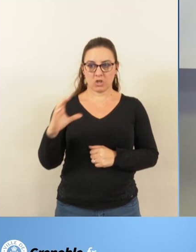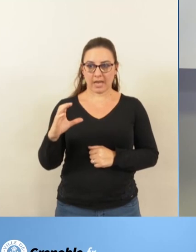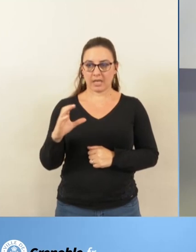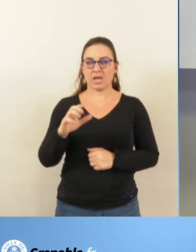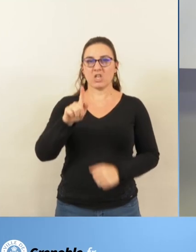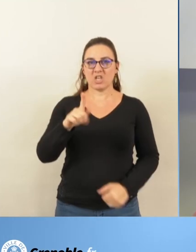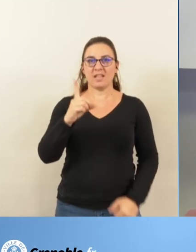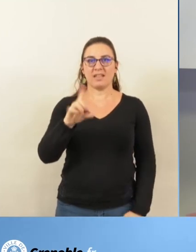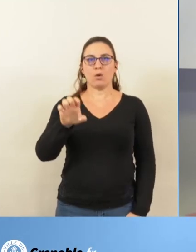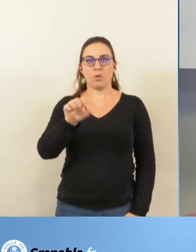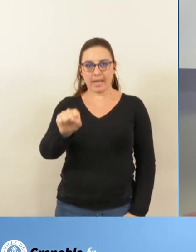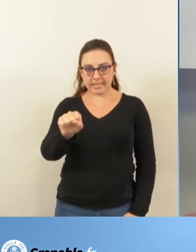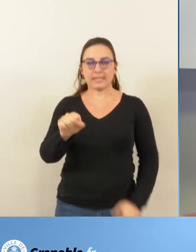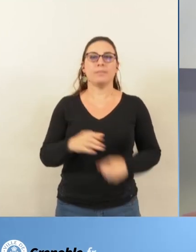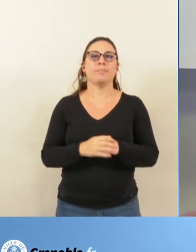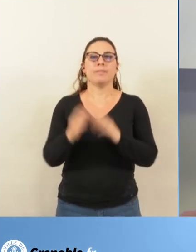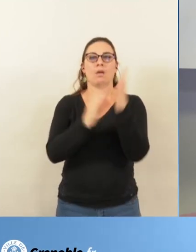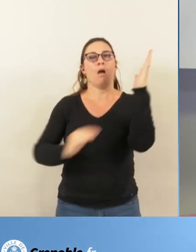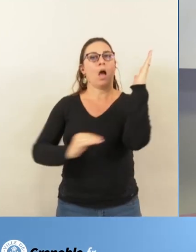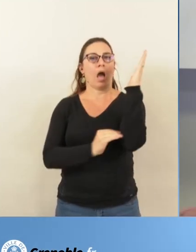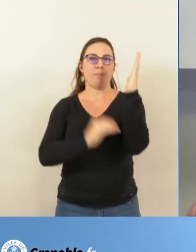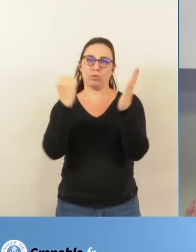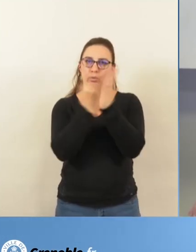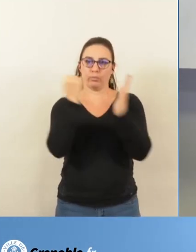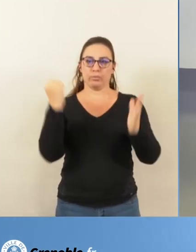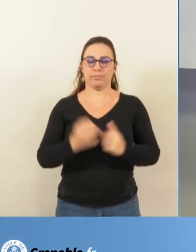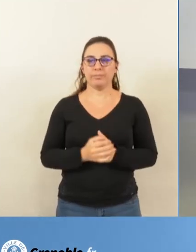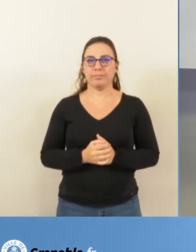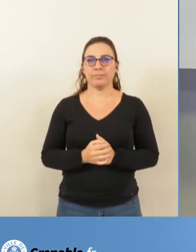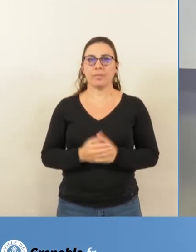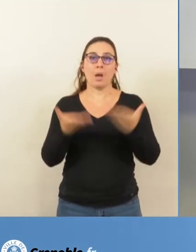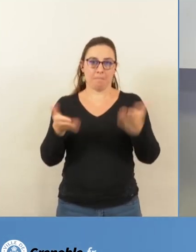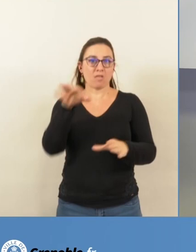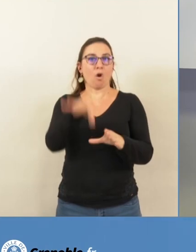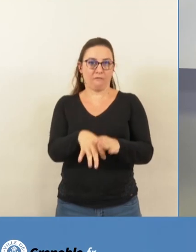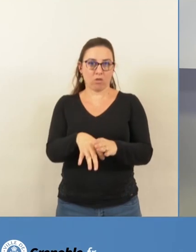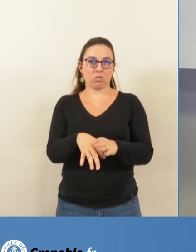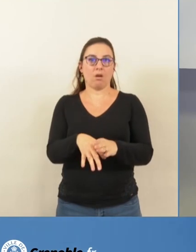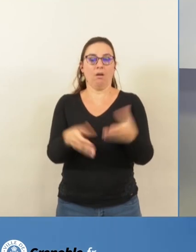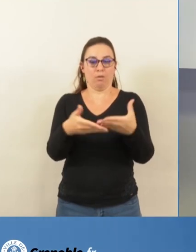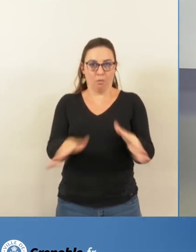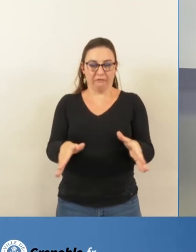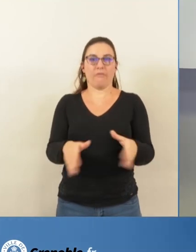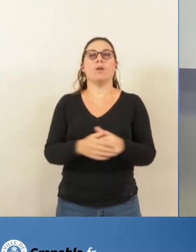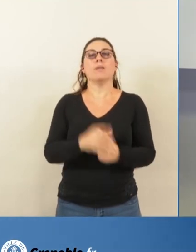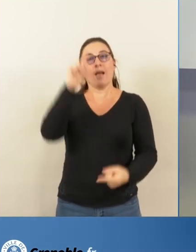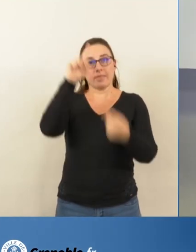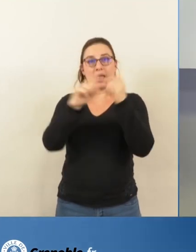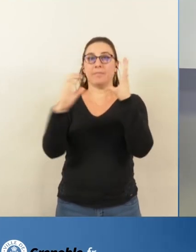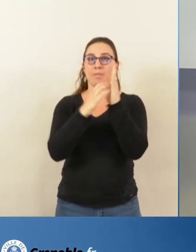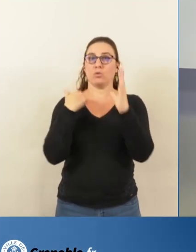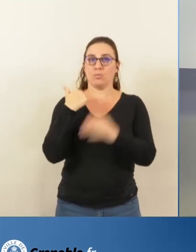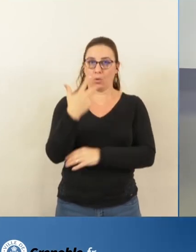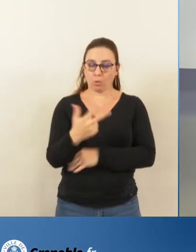gdes donc l'amendement est adopté et j'ouvre le vote pour le vote de la délibération à